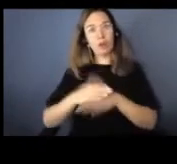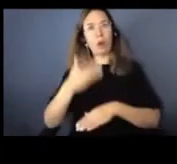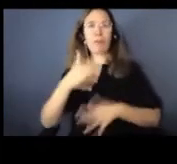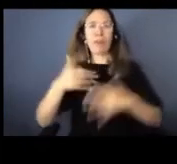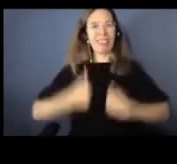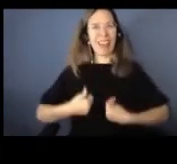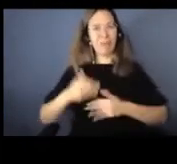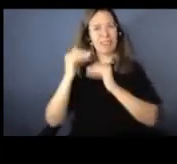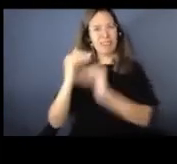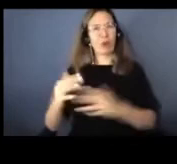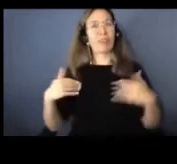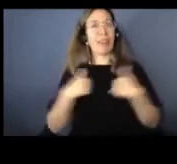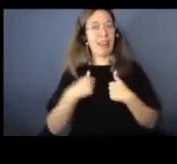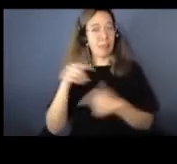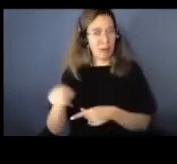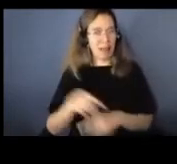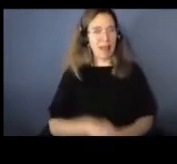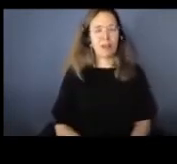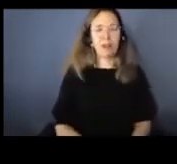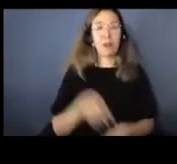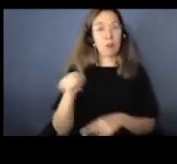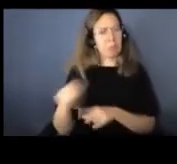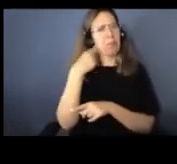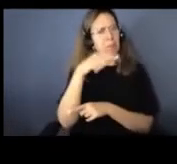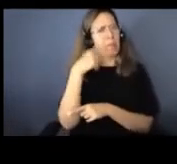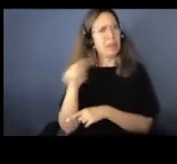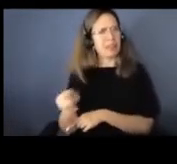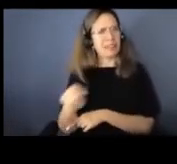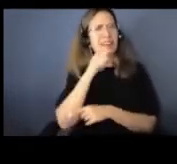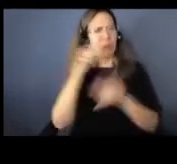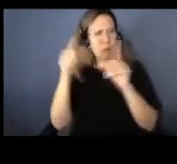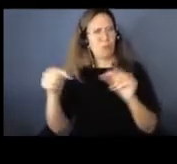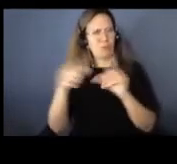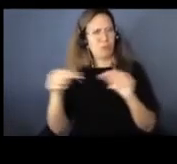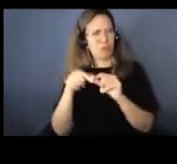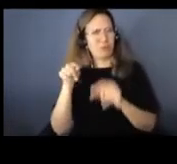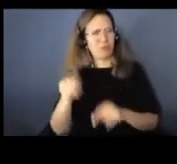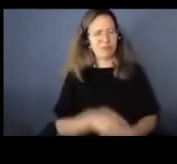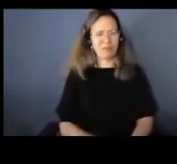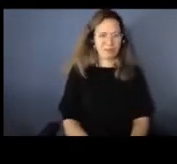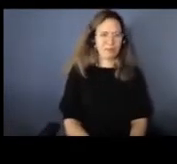la sécurité de l'animal, qui est un point intéressant aussi qu'on va regarder un peu plus en détail.